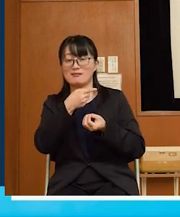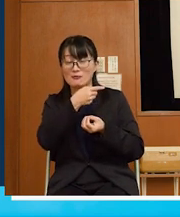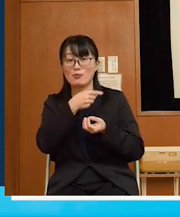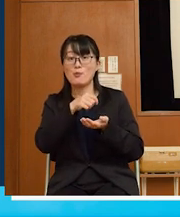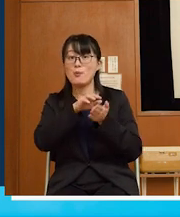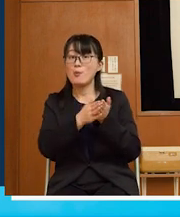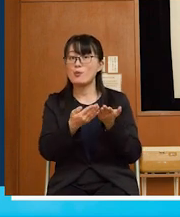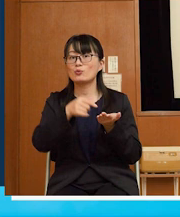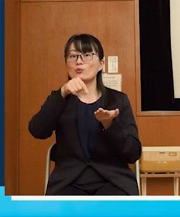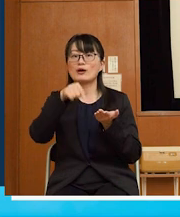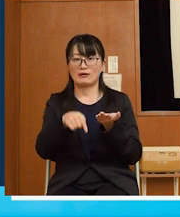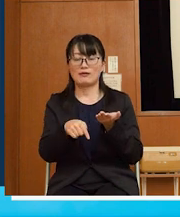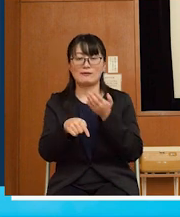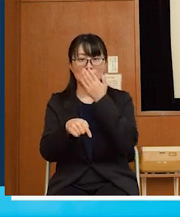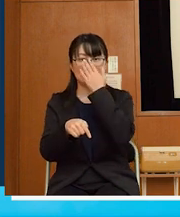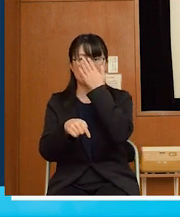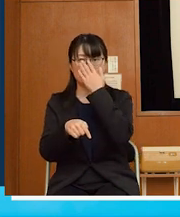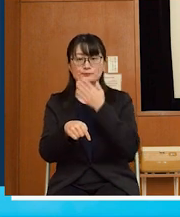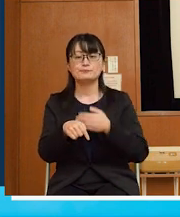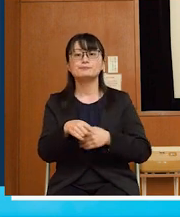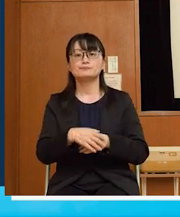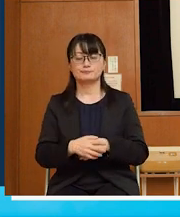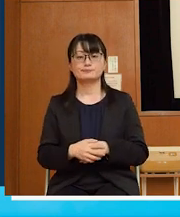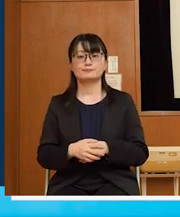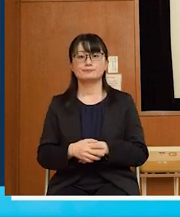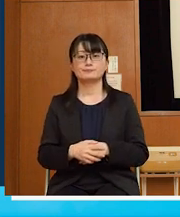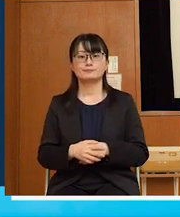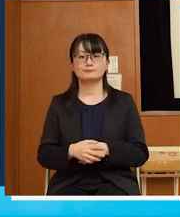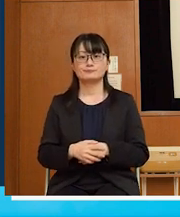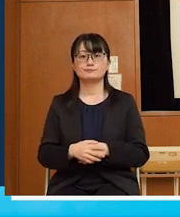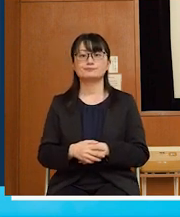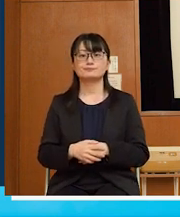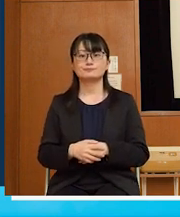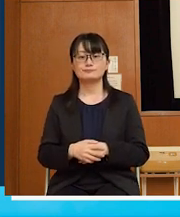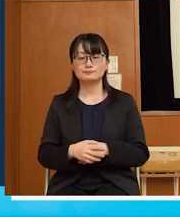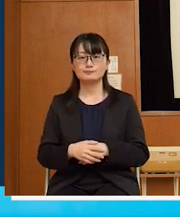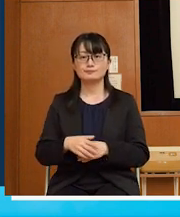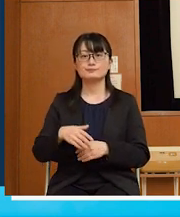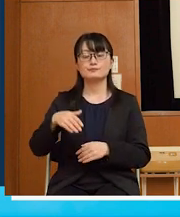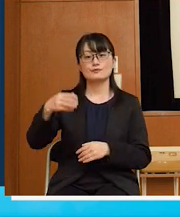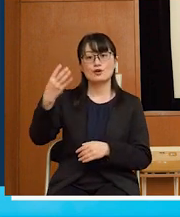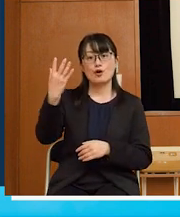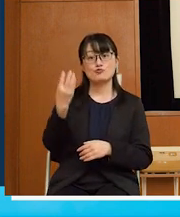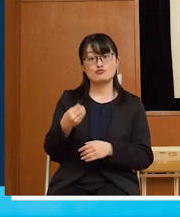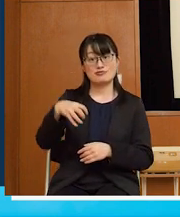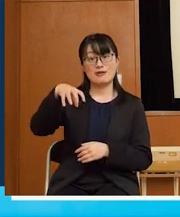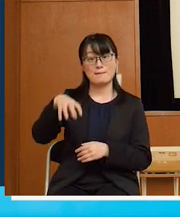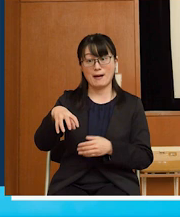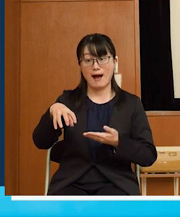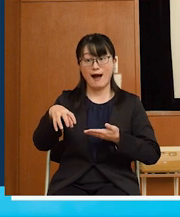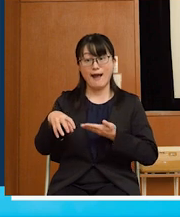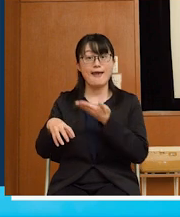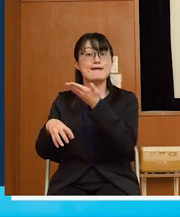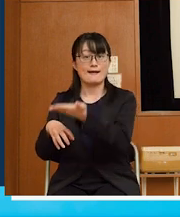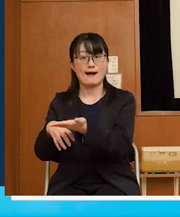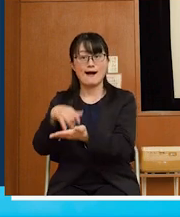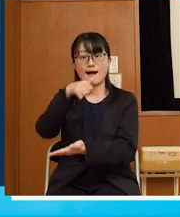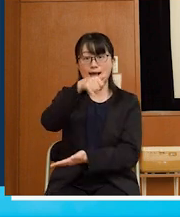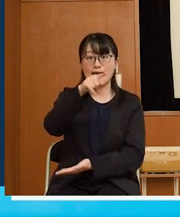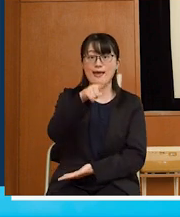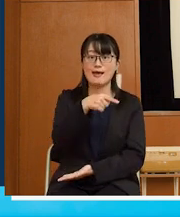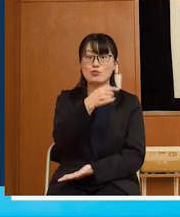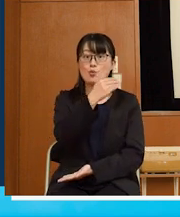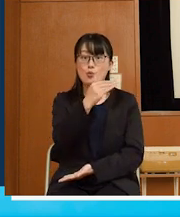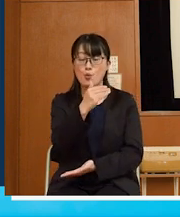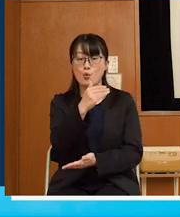本の中であのま不テマ変換とそれからあヘコ基地の建設